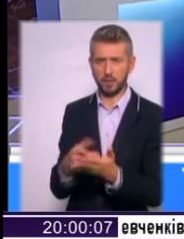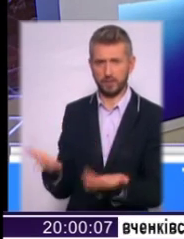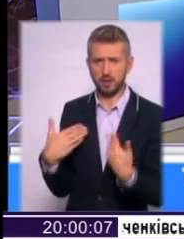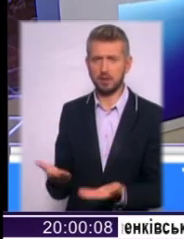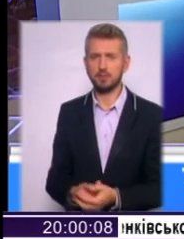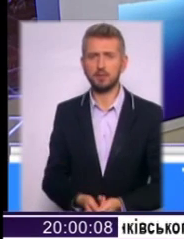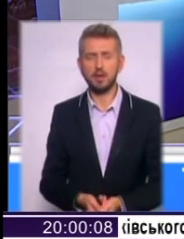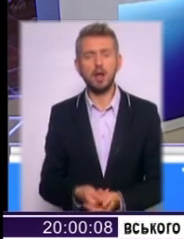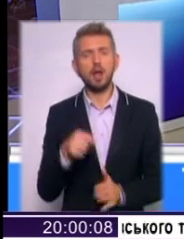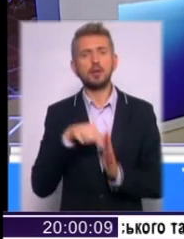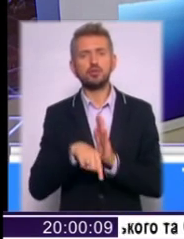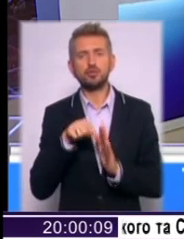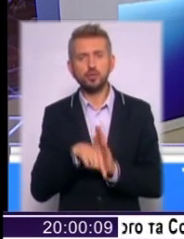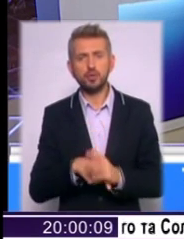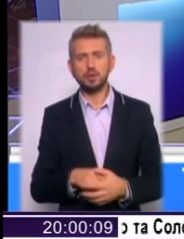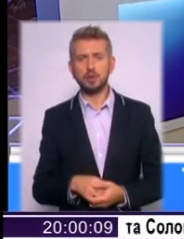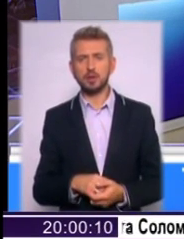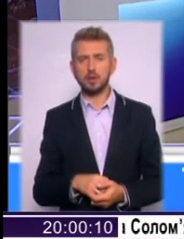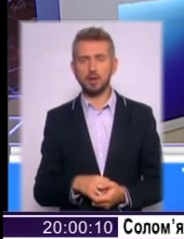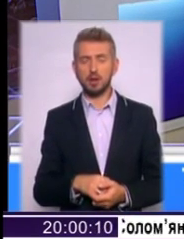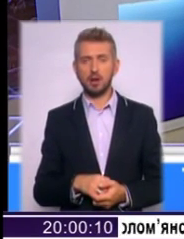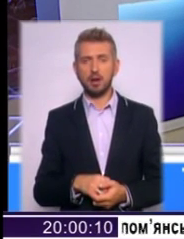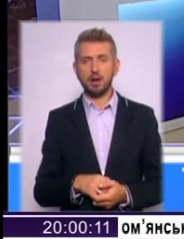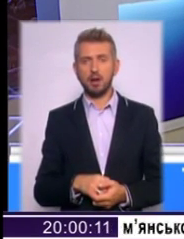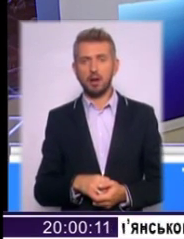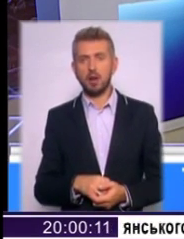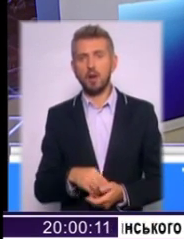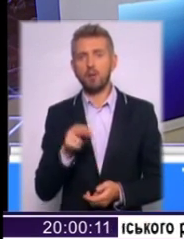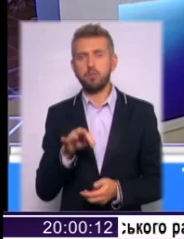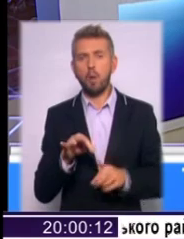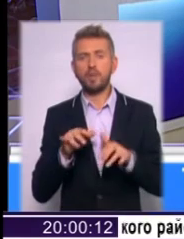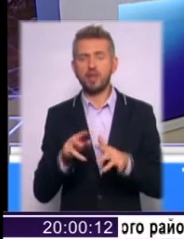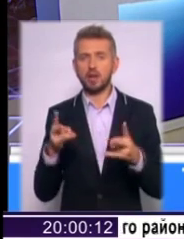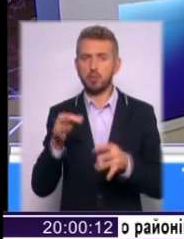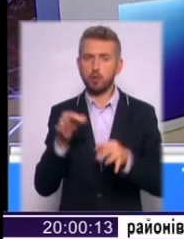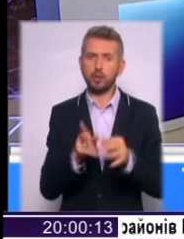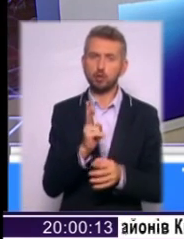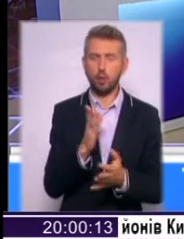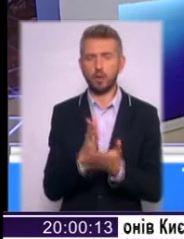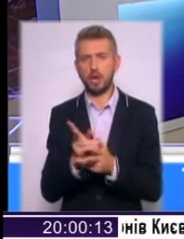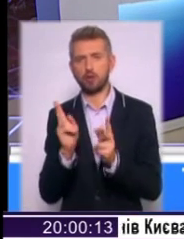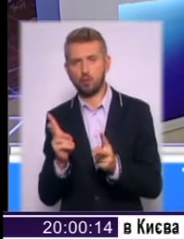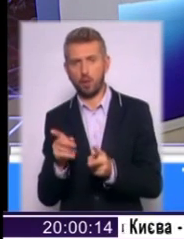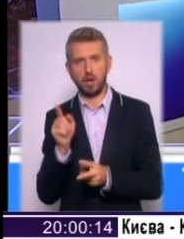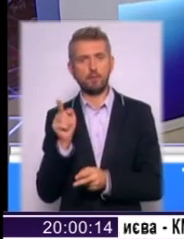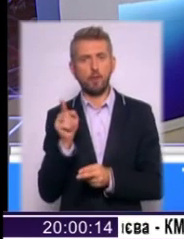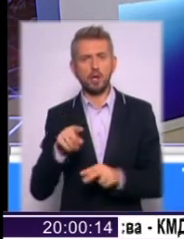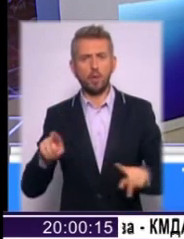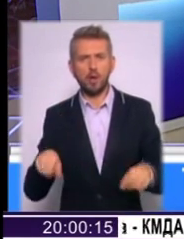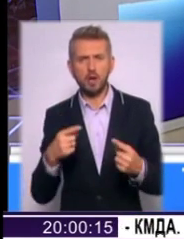так. Суть, чи не здається вам, що по ділах потрібно судити, хто є хто? І вони організовують